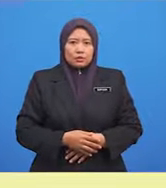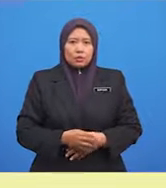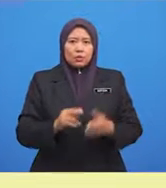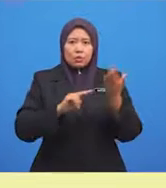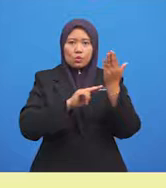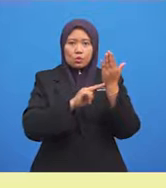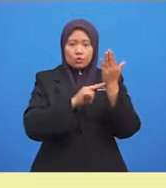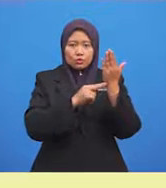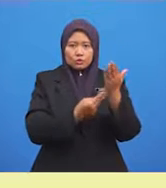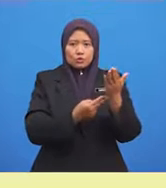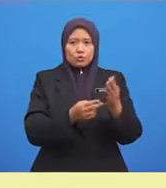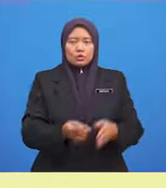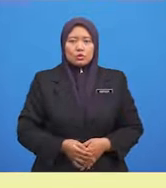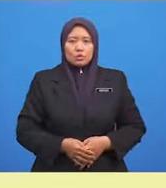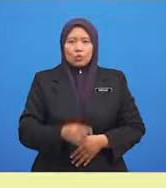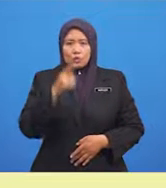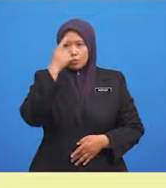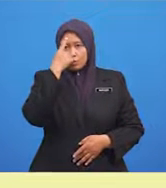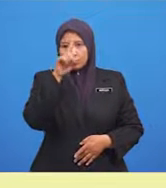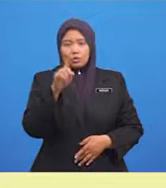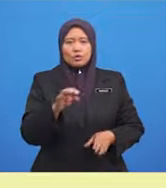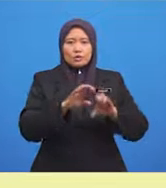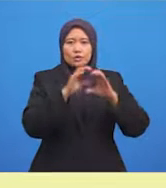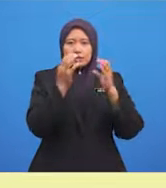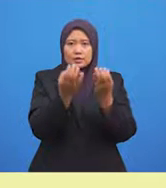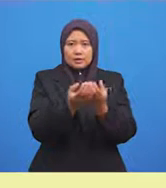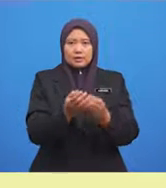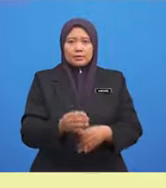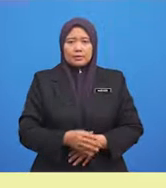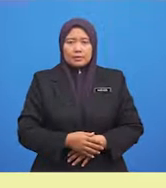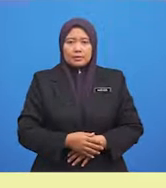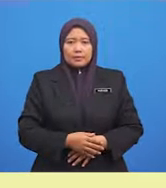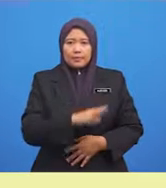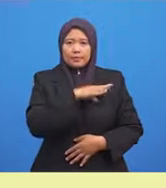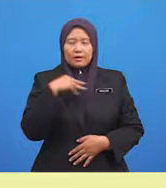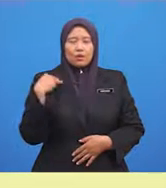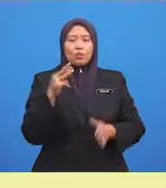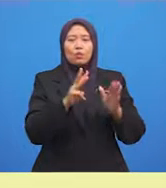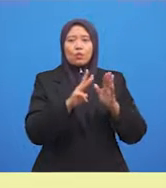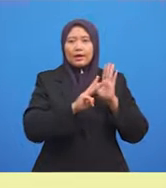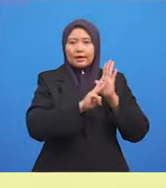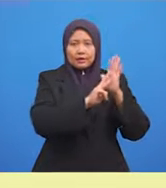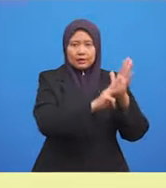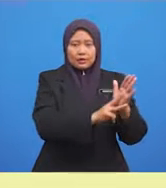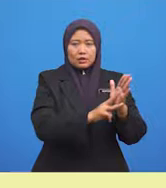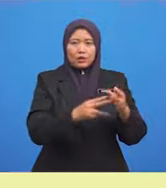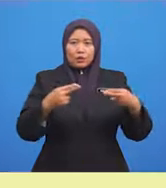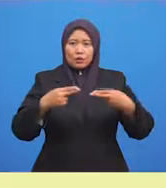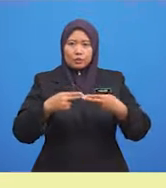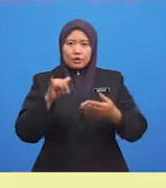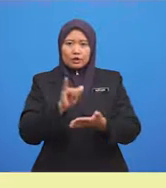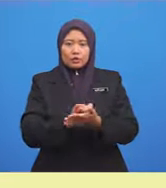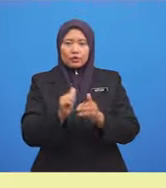Menentukan bilangan unsur bagi suatu set serta mewakilkan hubungan tersebut dan